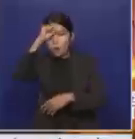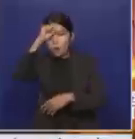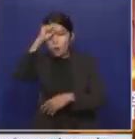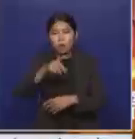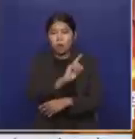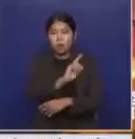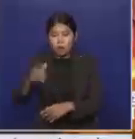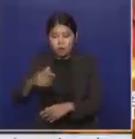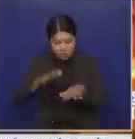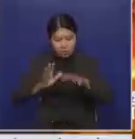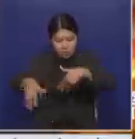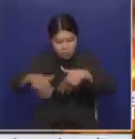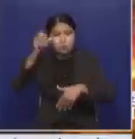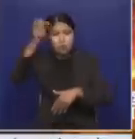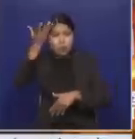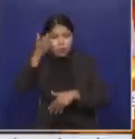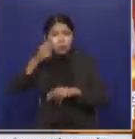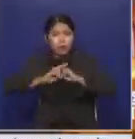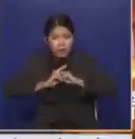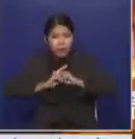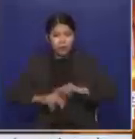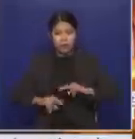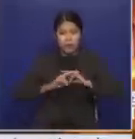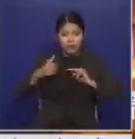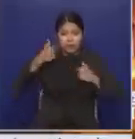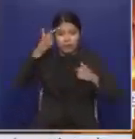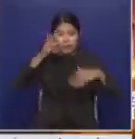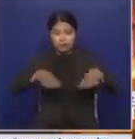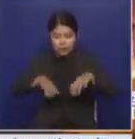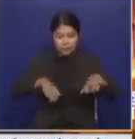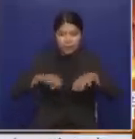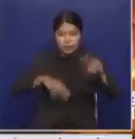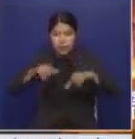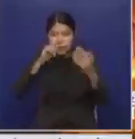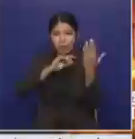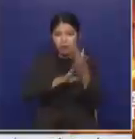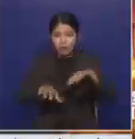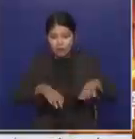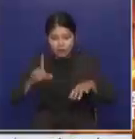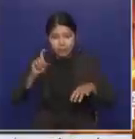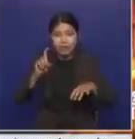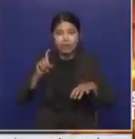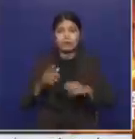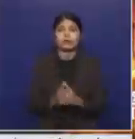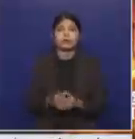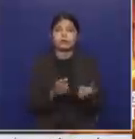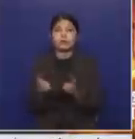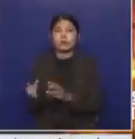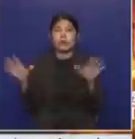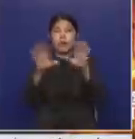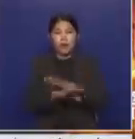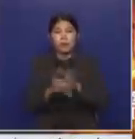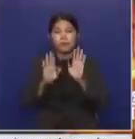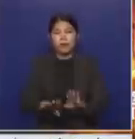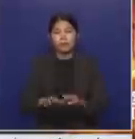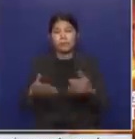ชนจะมีความคิดเตือนตัวเองเพราะตนเองไม่มีสติปัญญาในการบริหารราชการแผ่นดินก็เลยใช้มุขเดิมๆในยุคสงครามเย็น